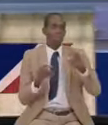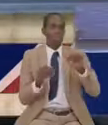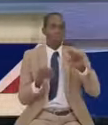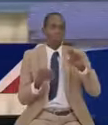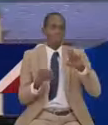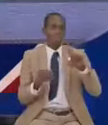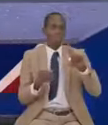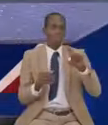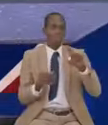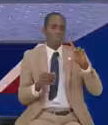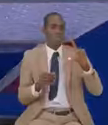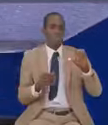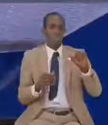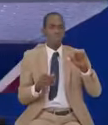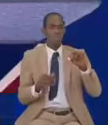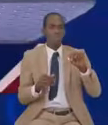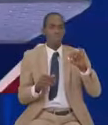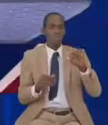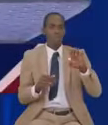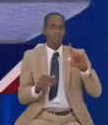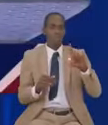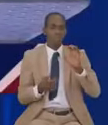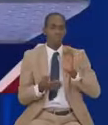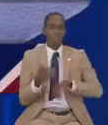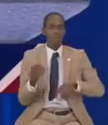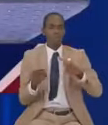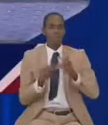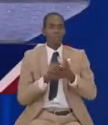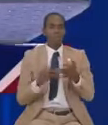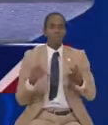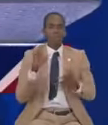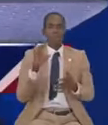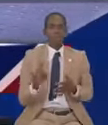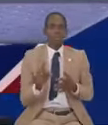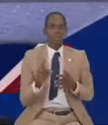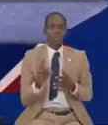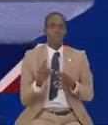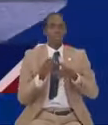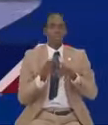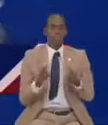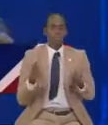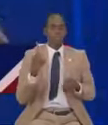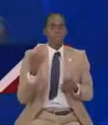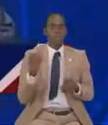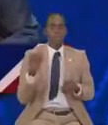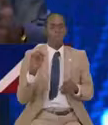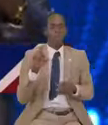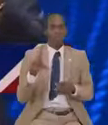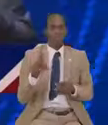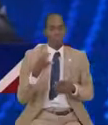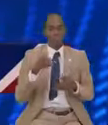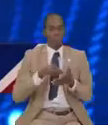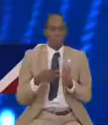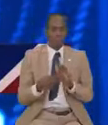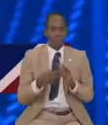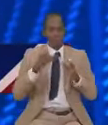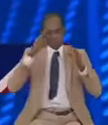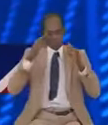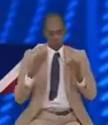retrouver Daniel chapitre 1 Daniel 1 nous les a le verset 8